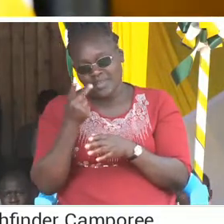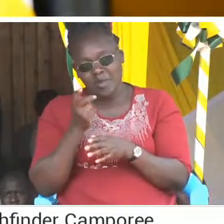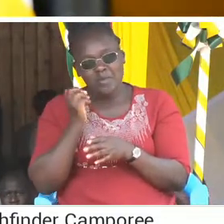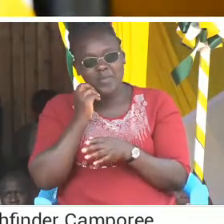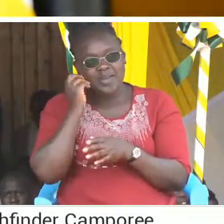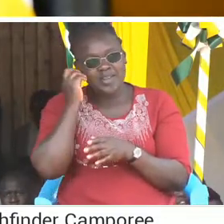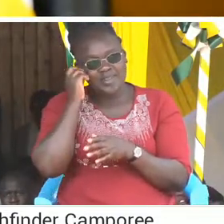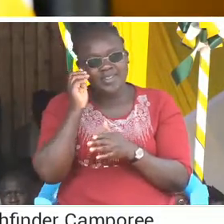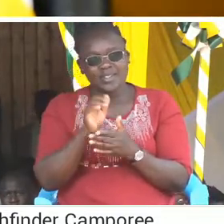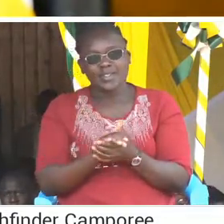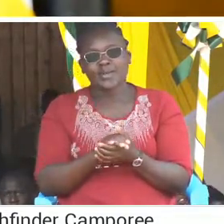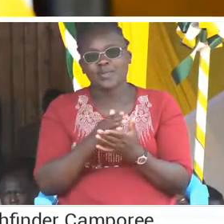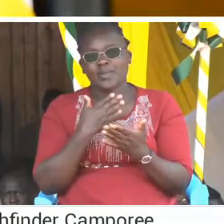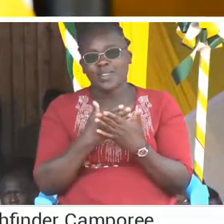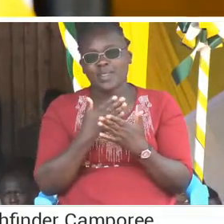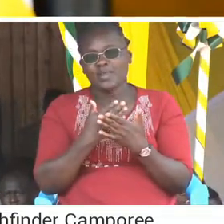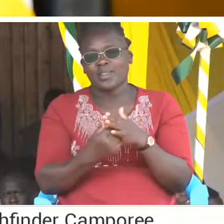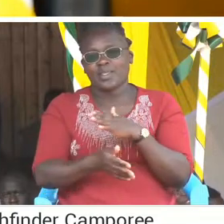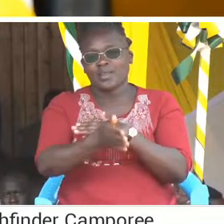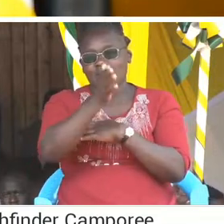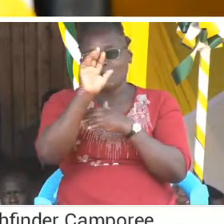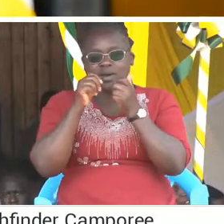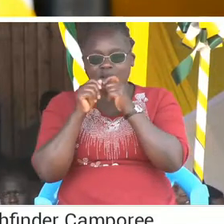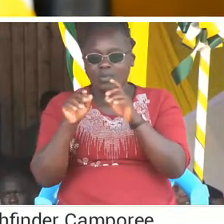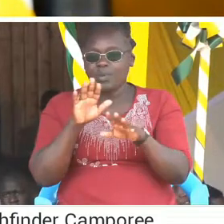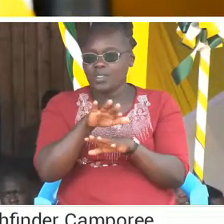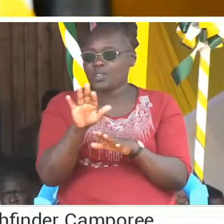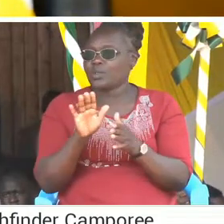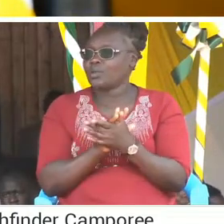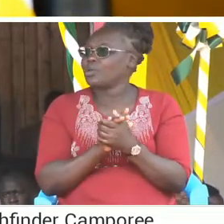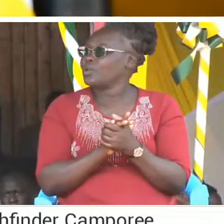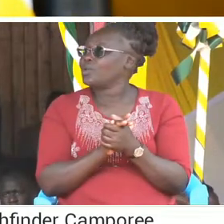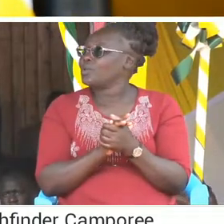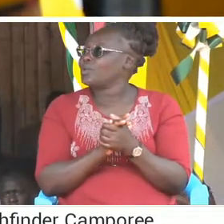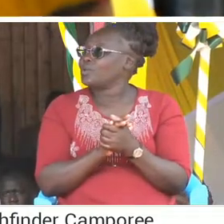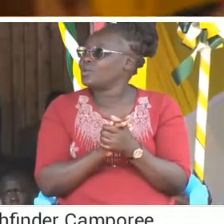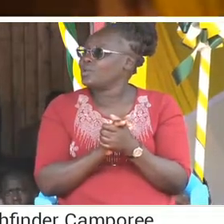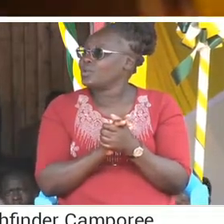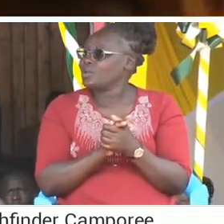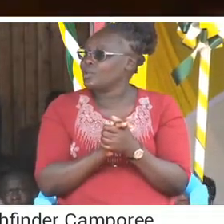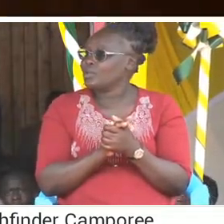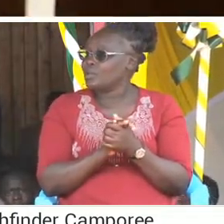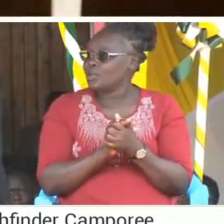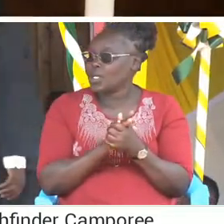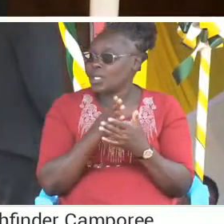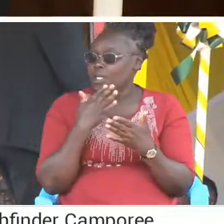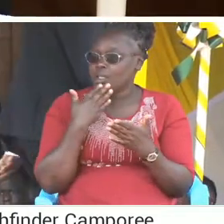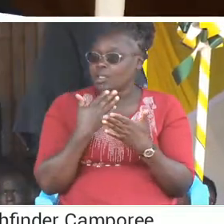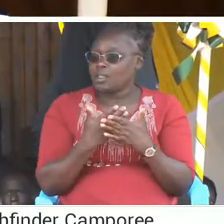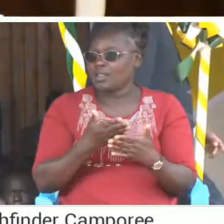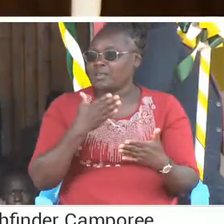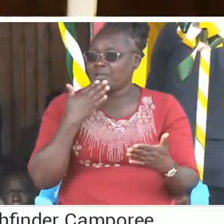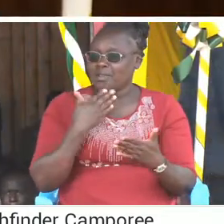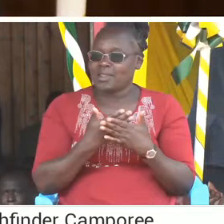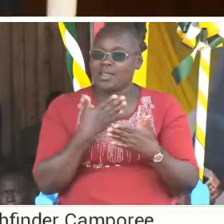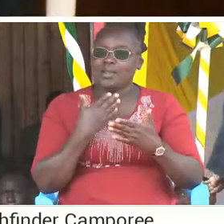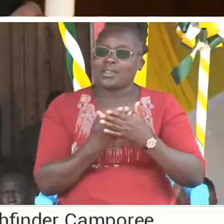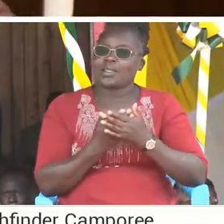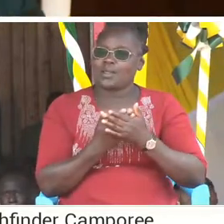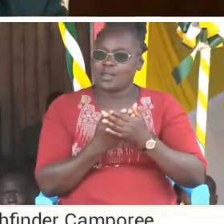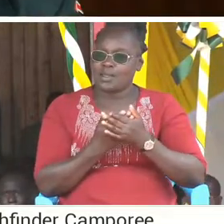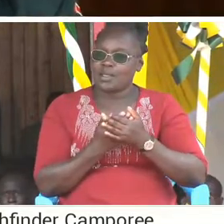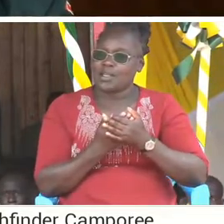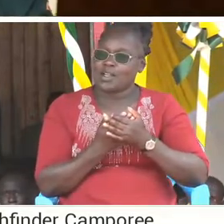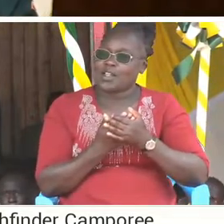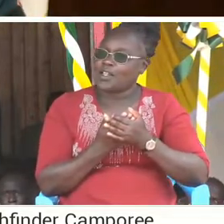kesho. Asanteni, Mungu awabariki. Asante sana Mheshimiwa Lal Team. Asante sana kwa vile